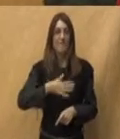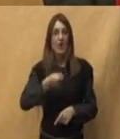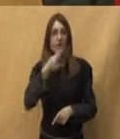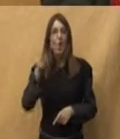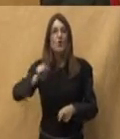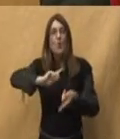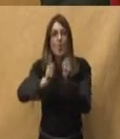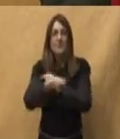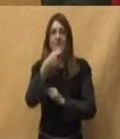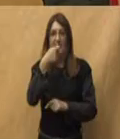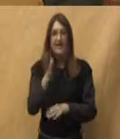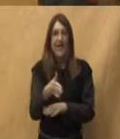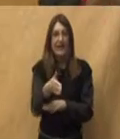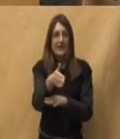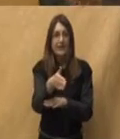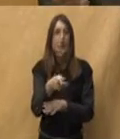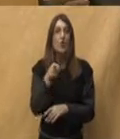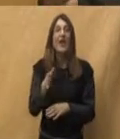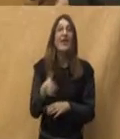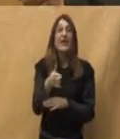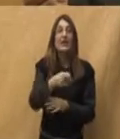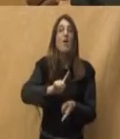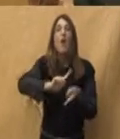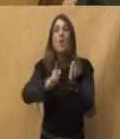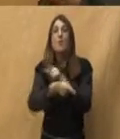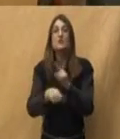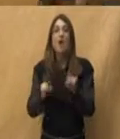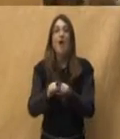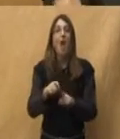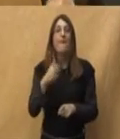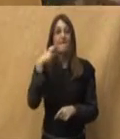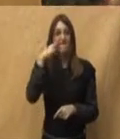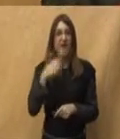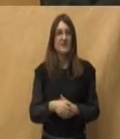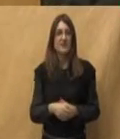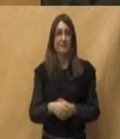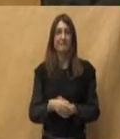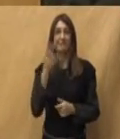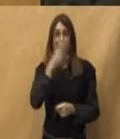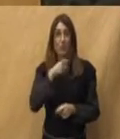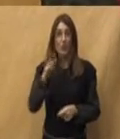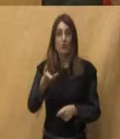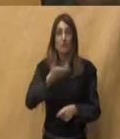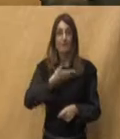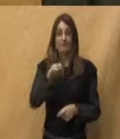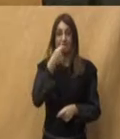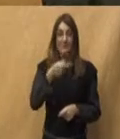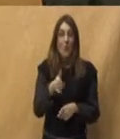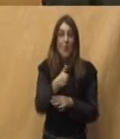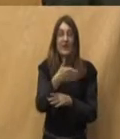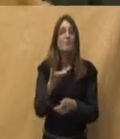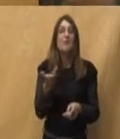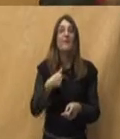jedu ribu. Kod njih riba zamjenjuje naše meso. I naravno, oni u ribi dobiju sve ono što mi ne